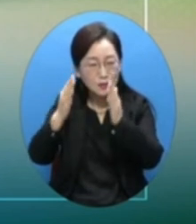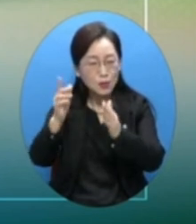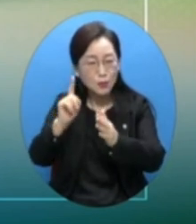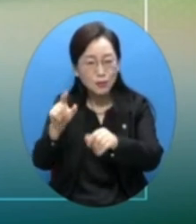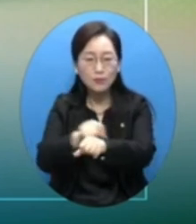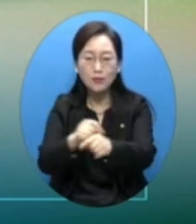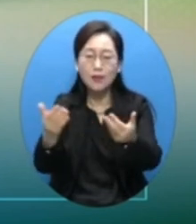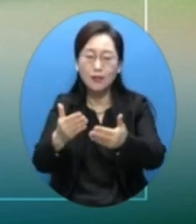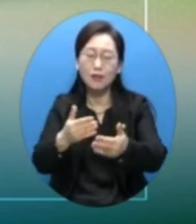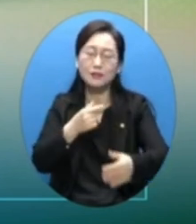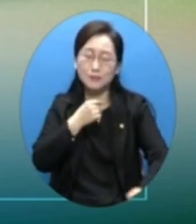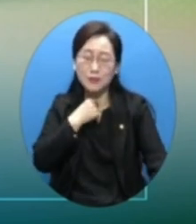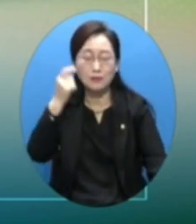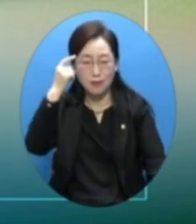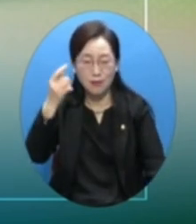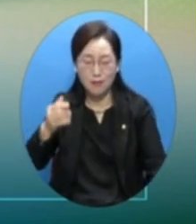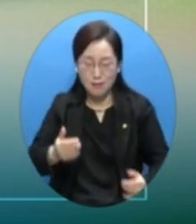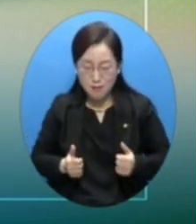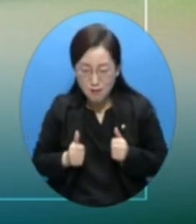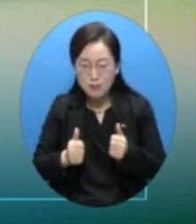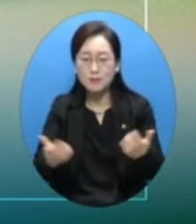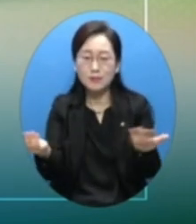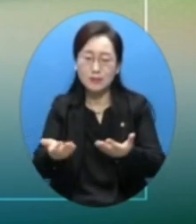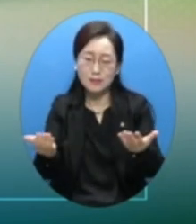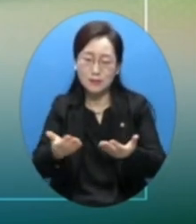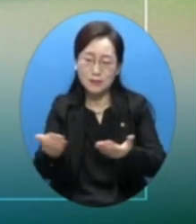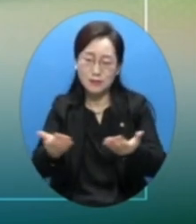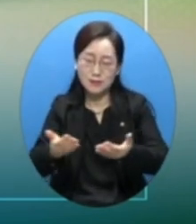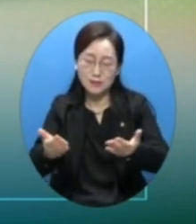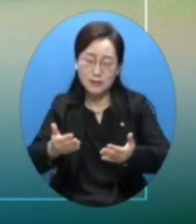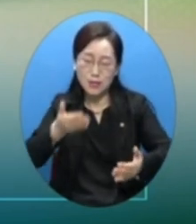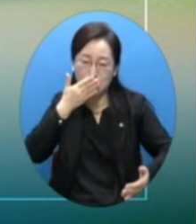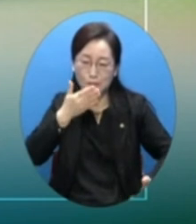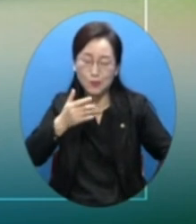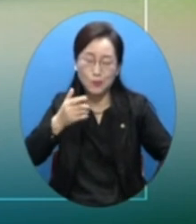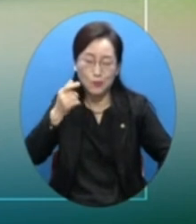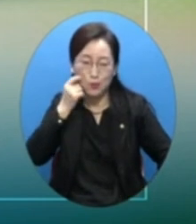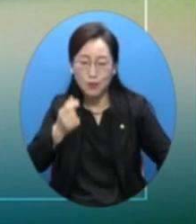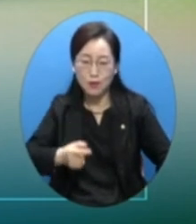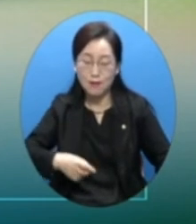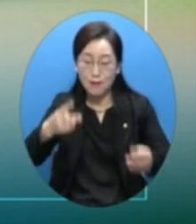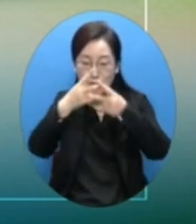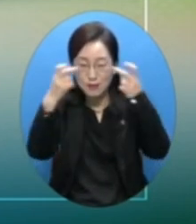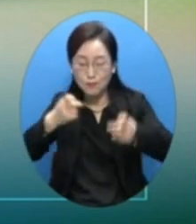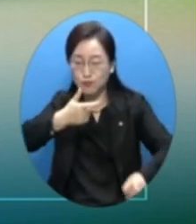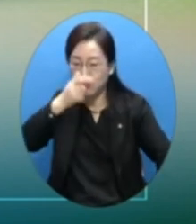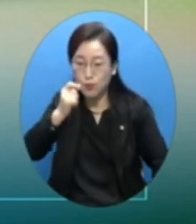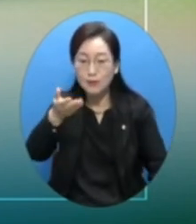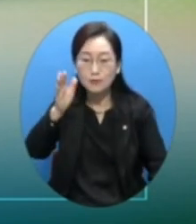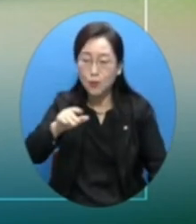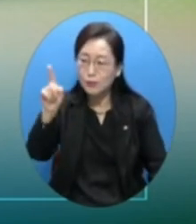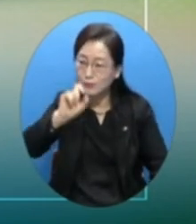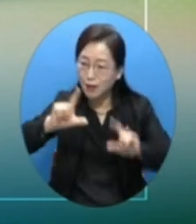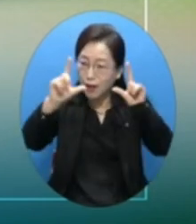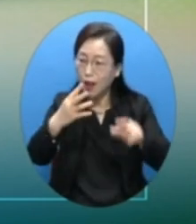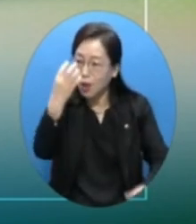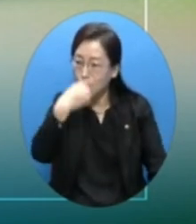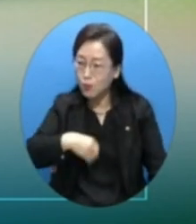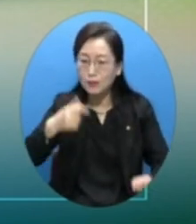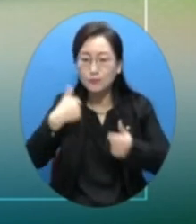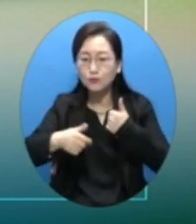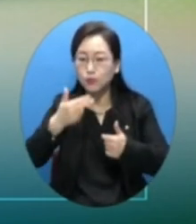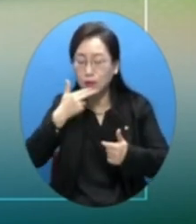생각 때문입니다 열심히 일했고 때때로 식사를 걸으며 잠도 쪽이며 일했어요 그런데 어느 날 보람과 기쁨 없이